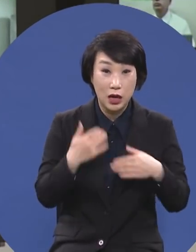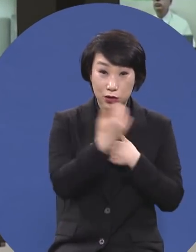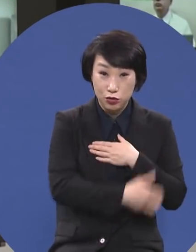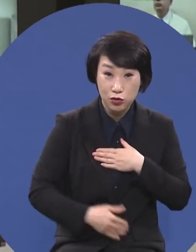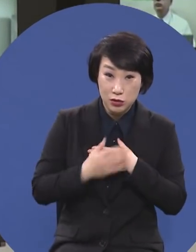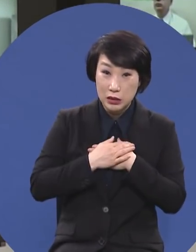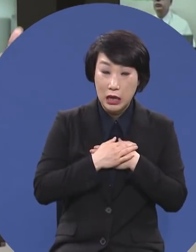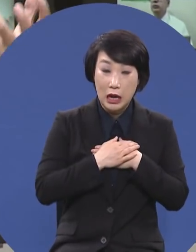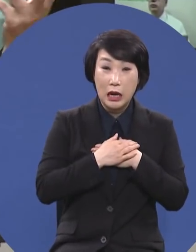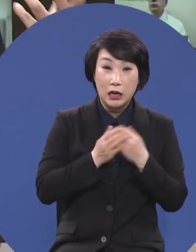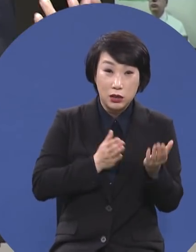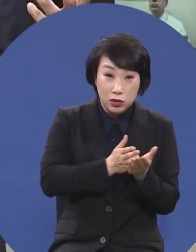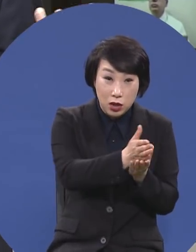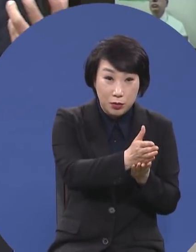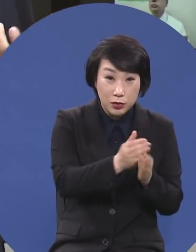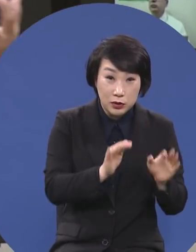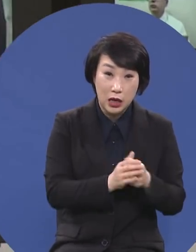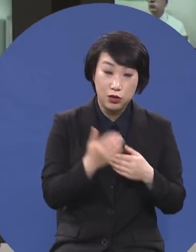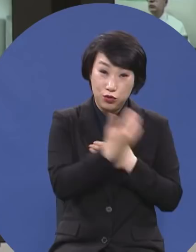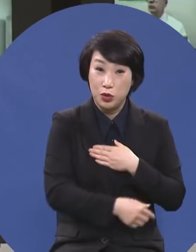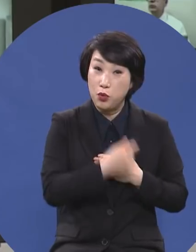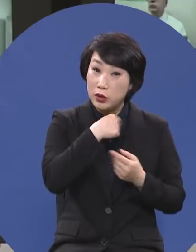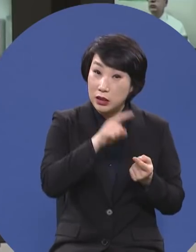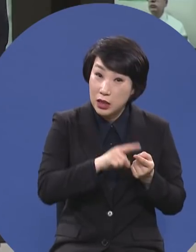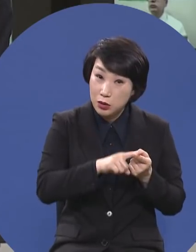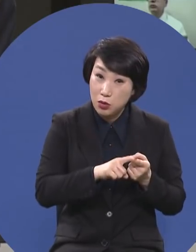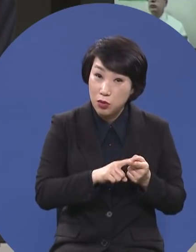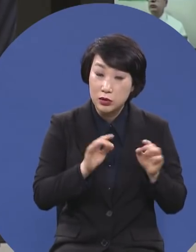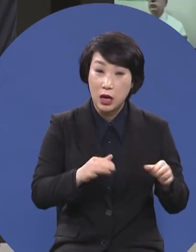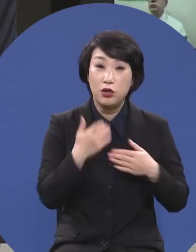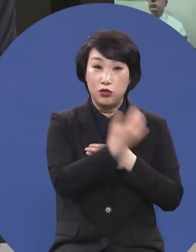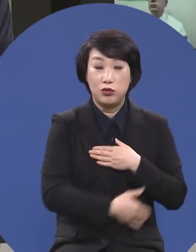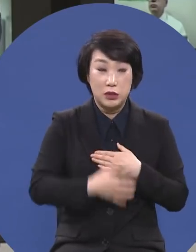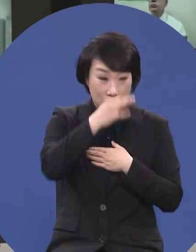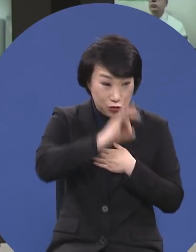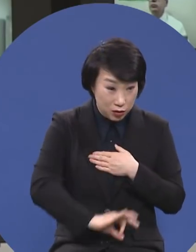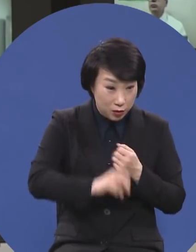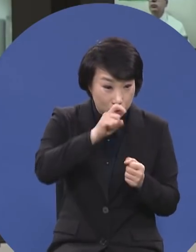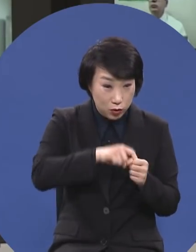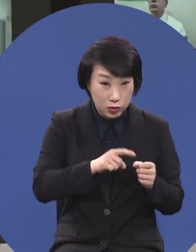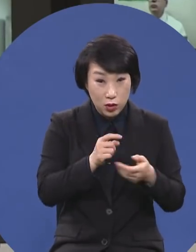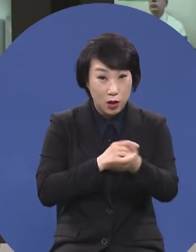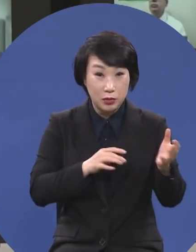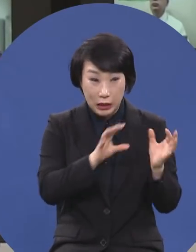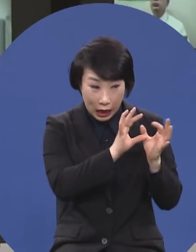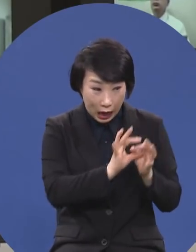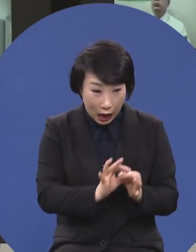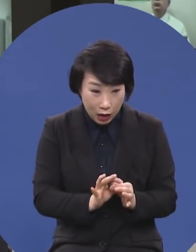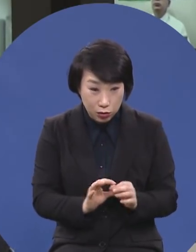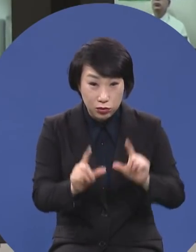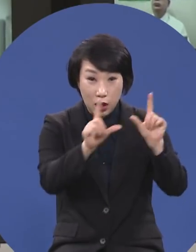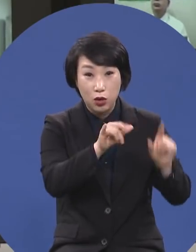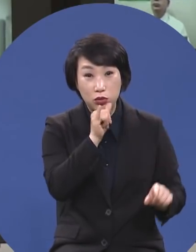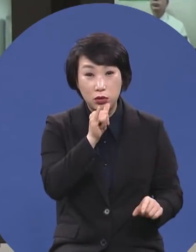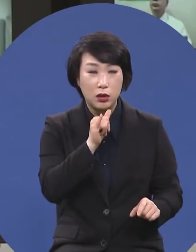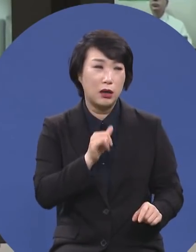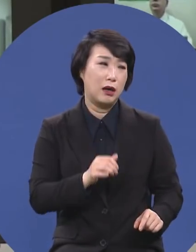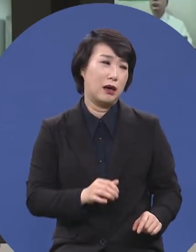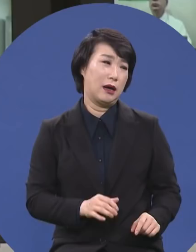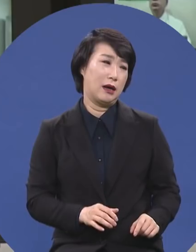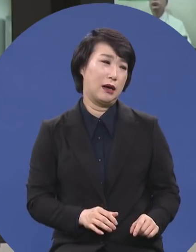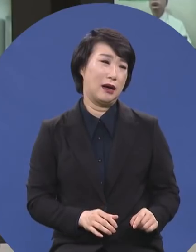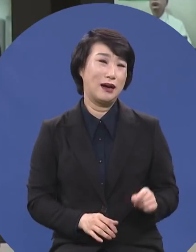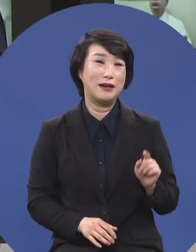육신을 기초해서 육신이 원하는 대로 육신의 이익을 위해서 계속 살아가는 자들은